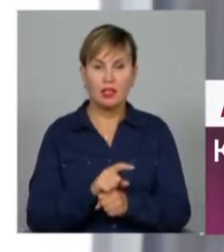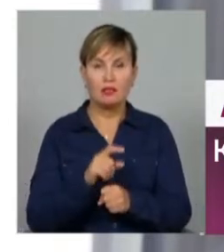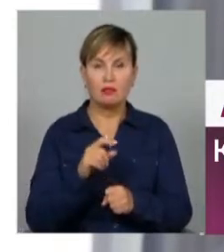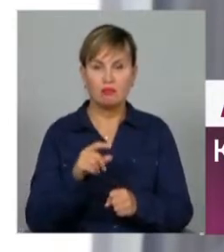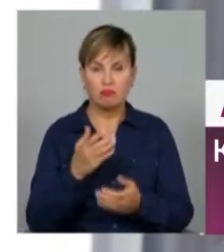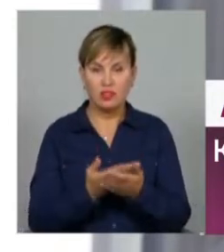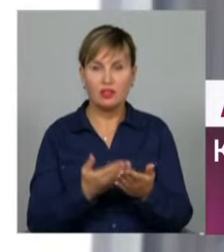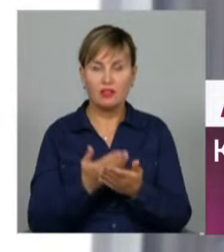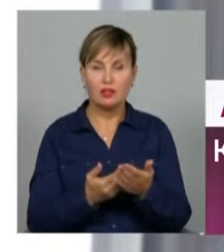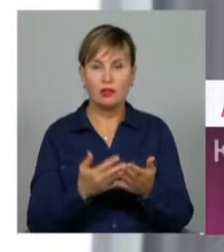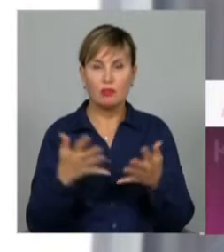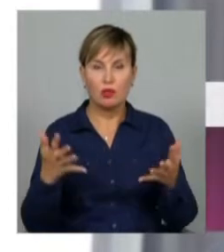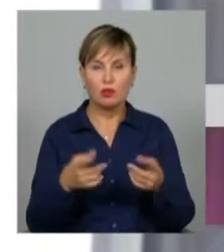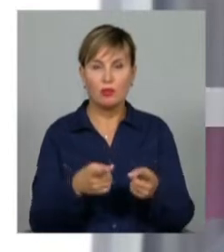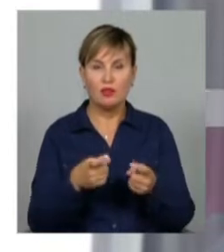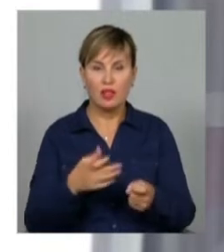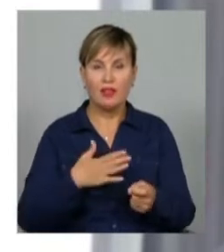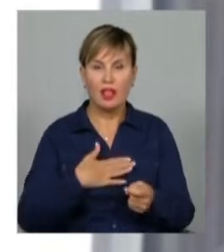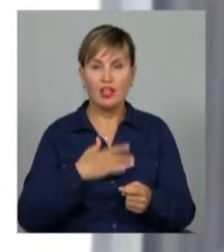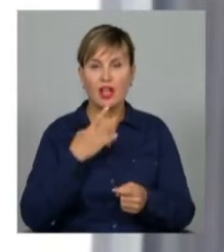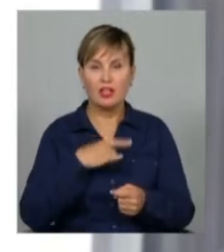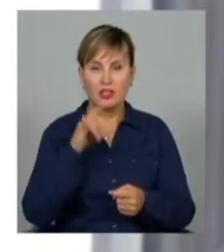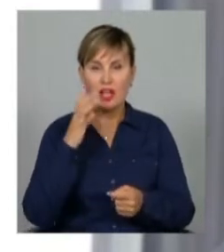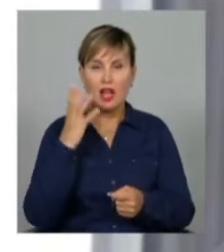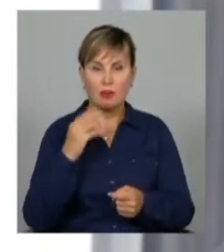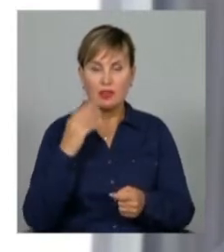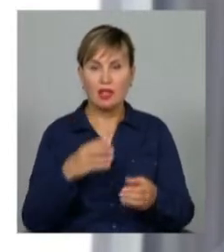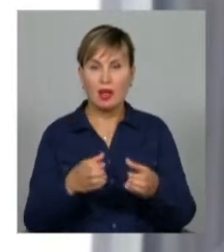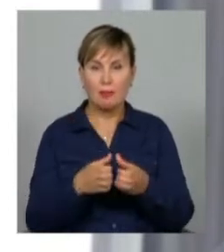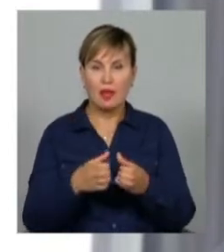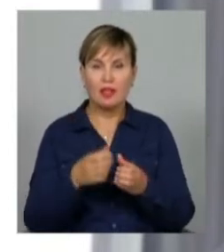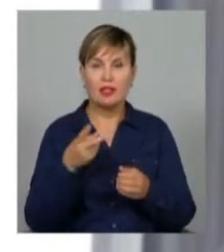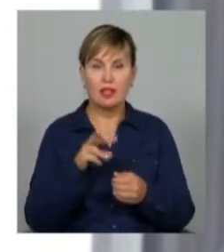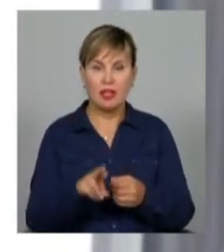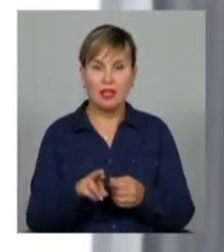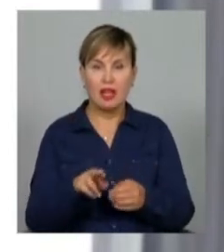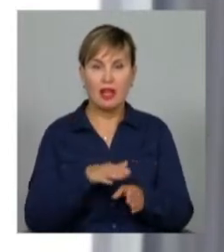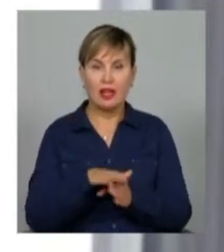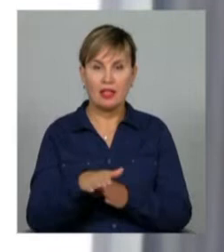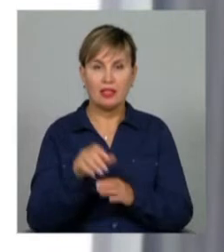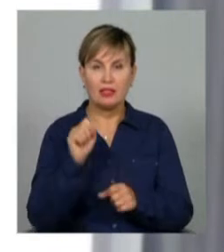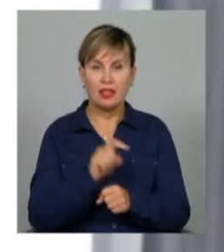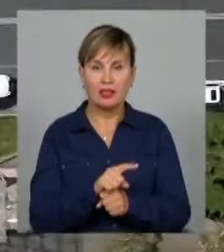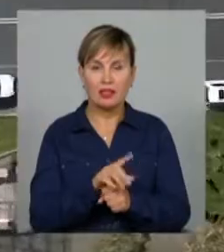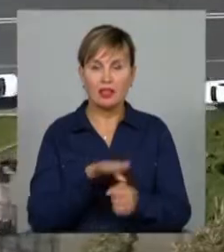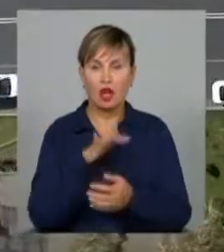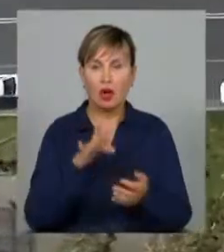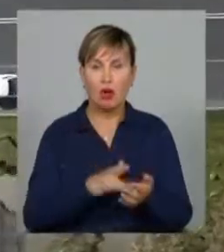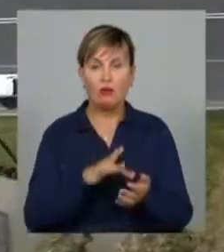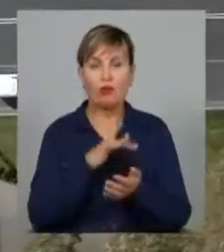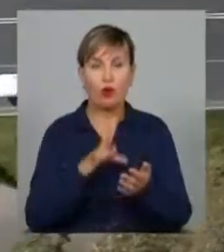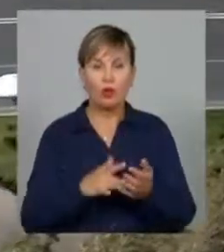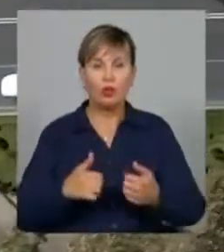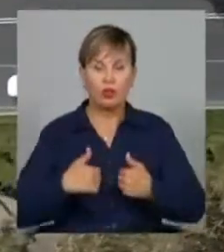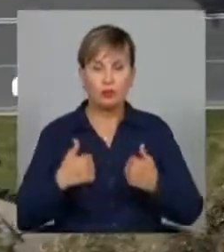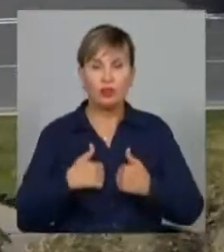IT-совета максимально привлекать наши отечественные алматинские компании для реализации задач города. В городе